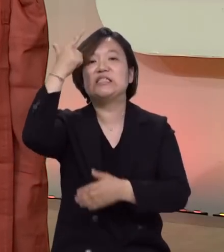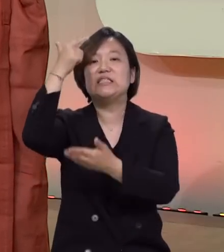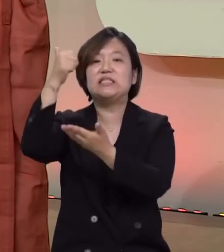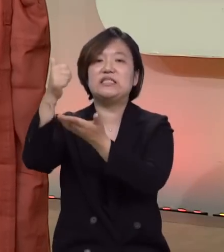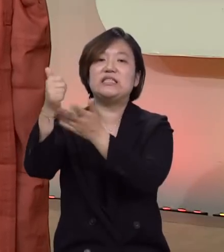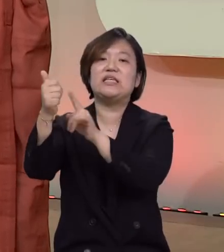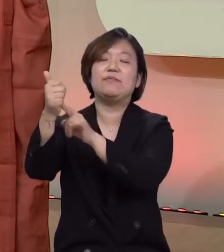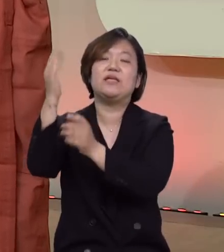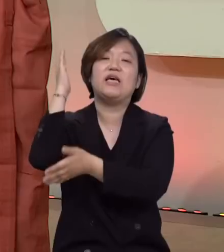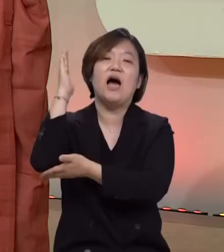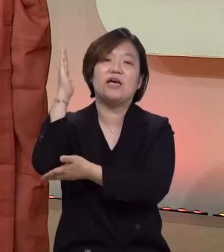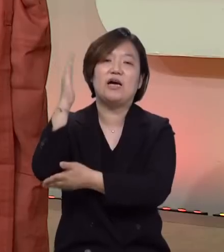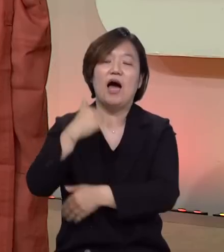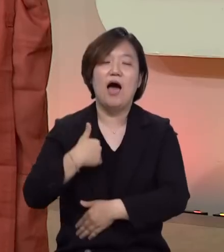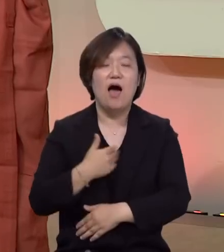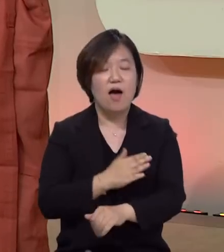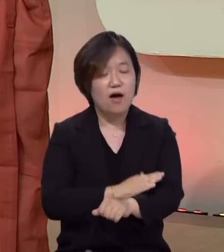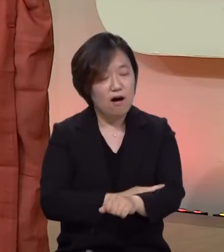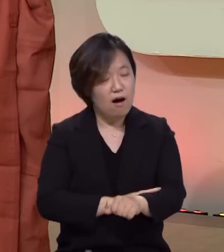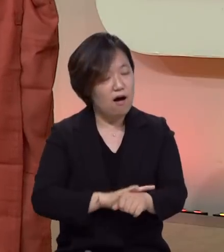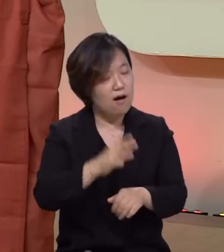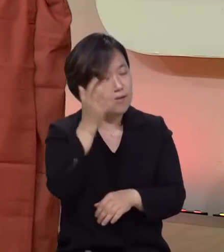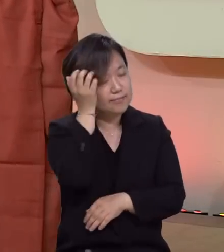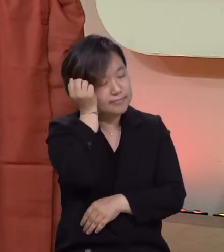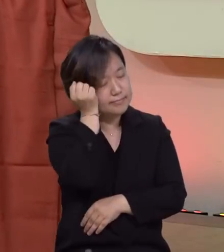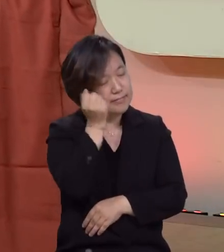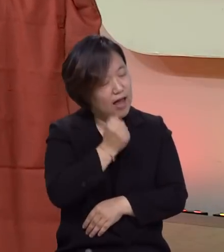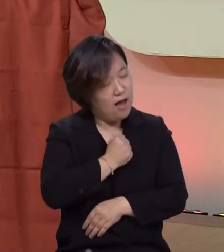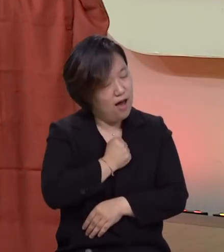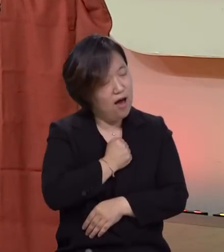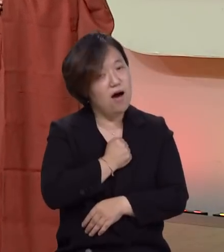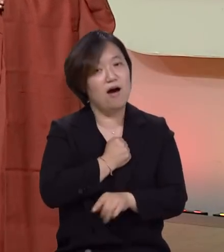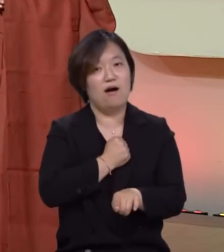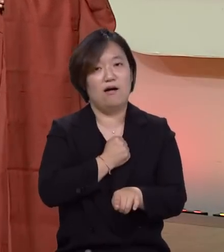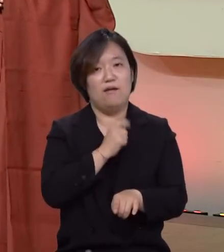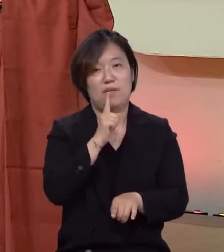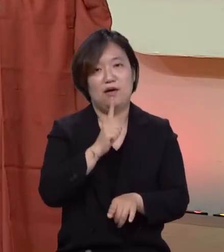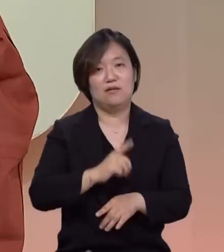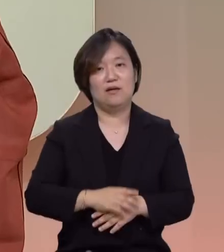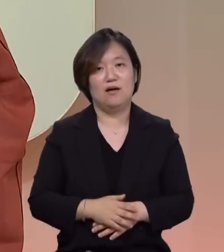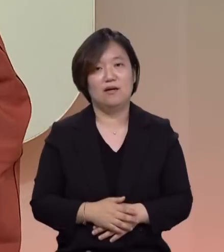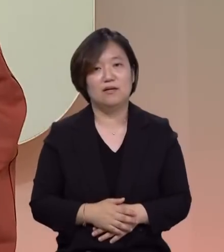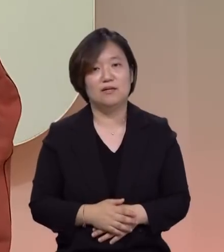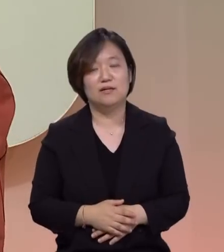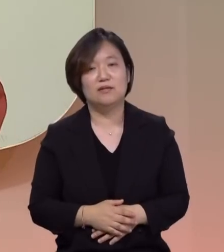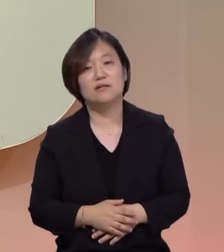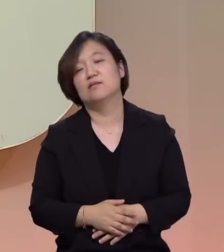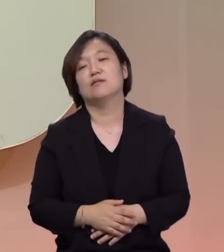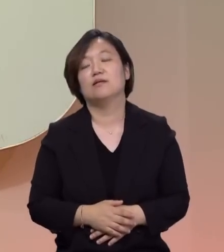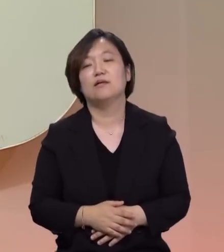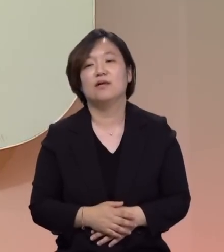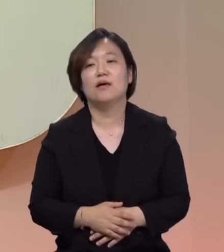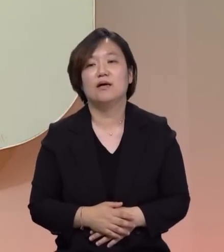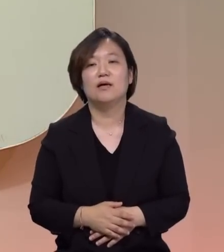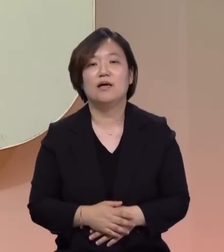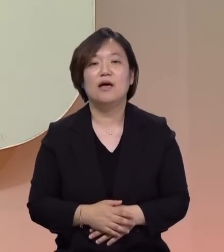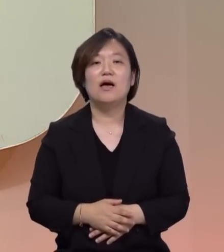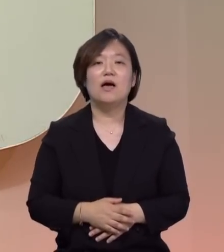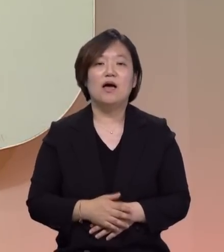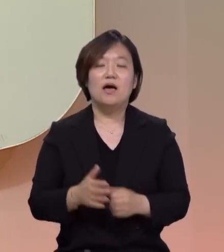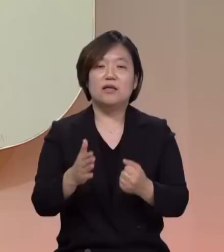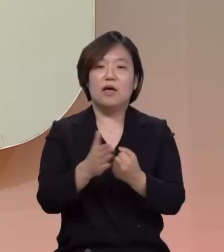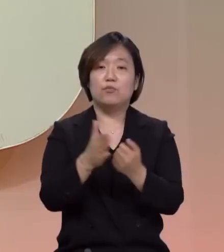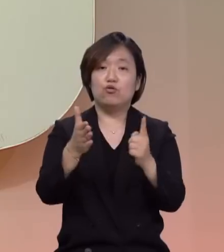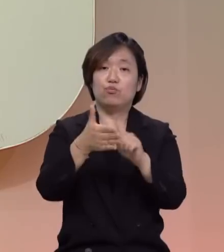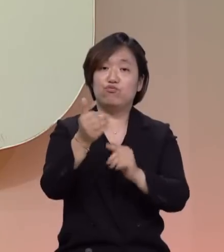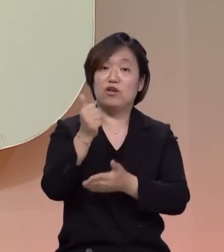딱 가슴에 절절하게 와닿더라라는 말씀을 하셨습니다 그래서 우리 부처님의 경전